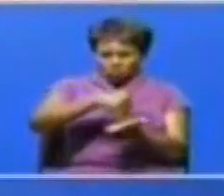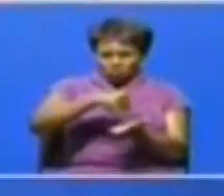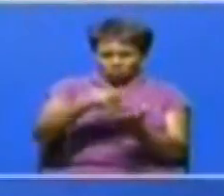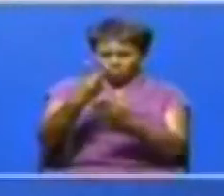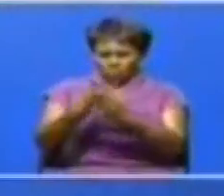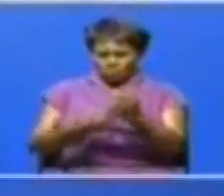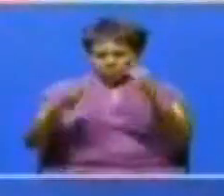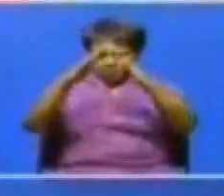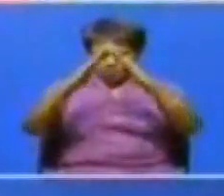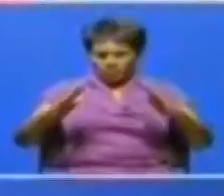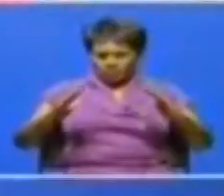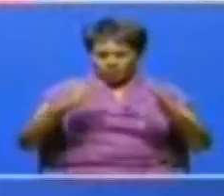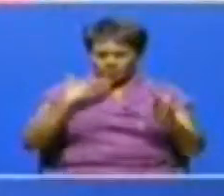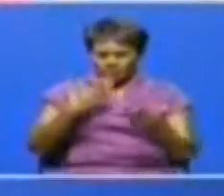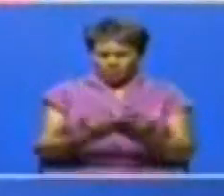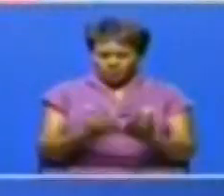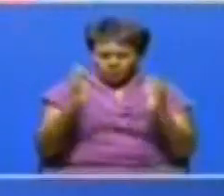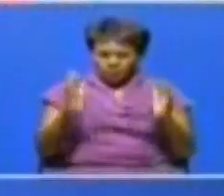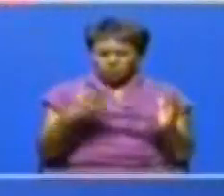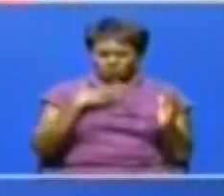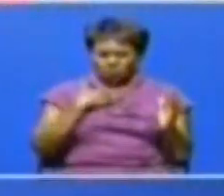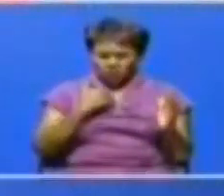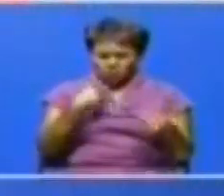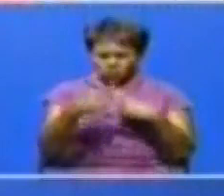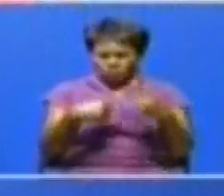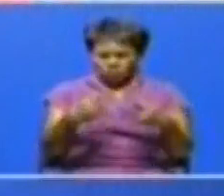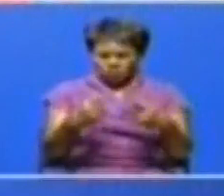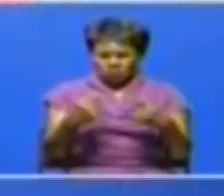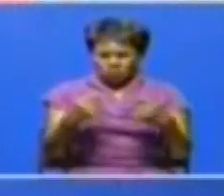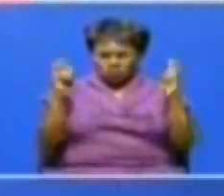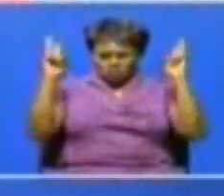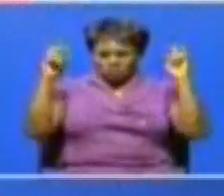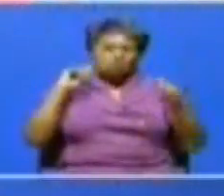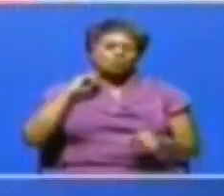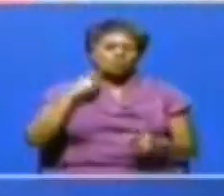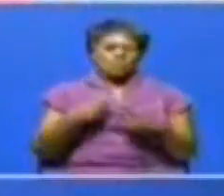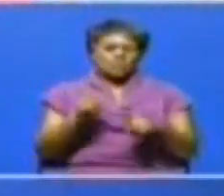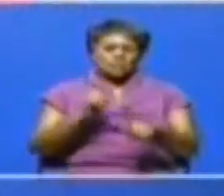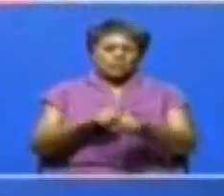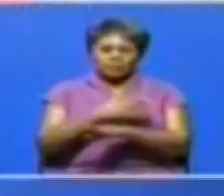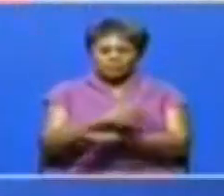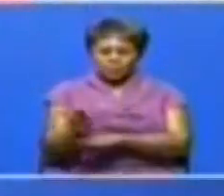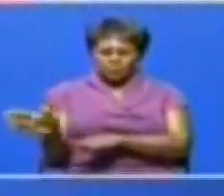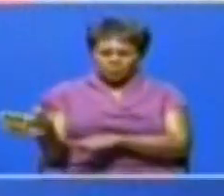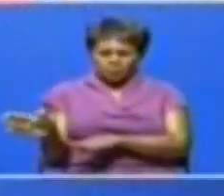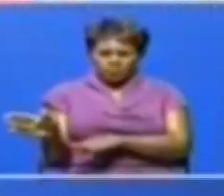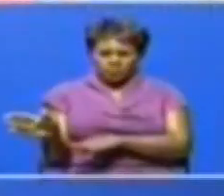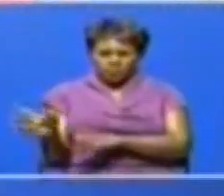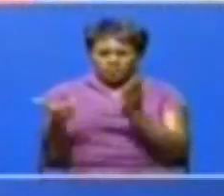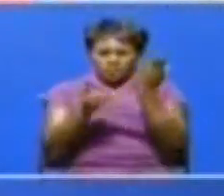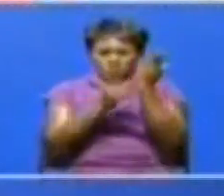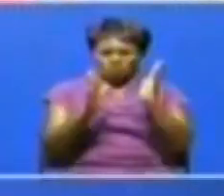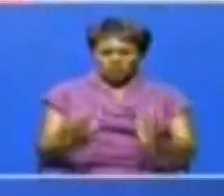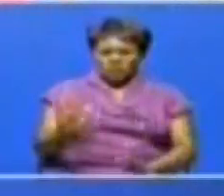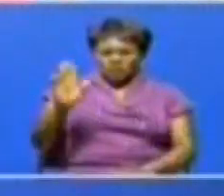both sides of the house. Na mshukrani sana wageni wetu. Tungependa kuendelea, ni mada ambayo ni tamu sana. Tungependa kuendelea, lakini muda umekuisha. Tumekuwa na madaktari